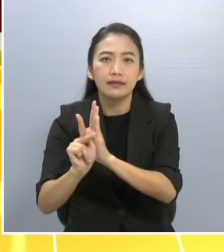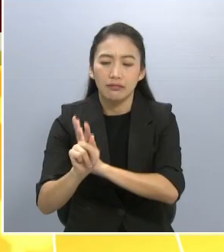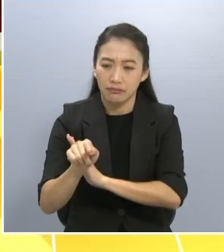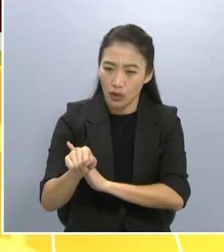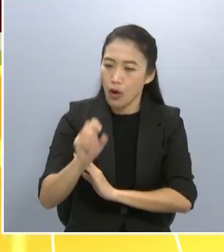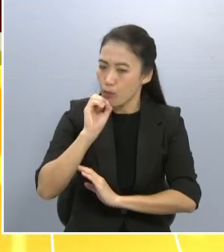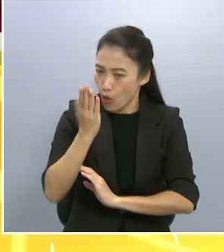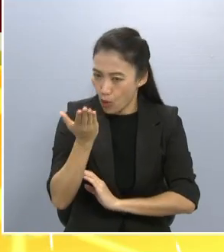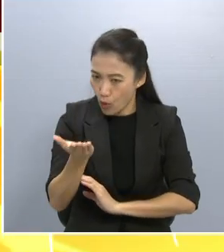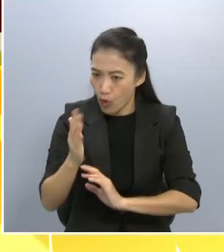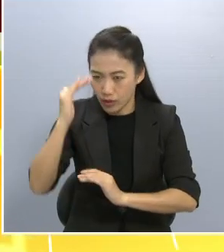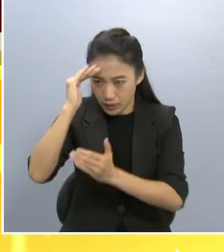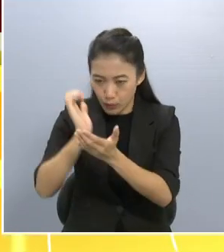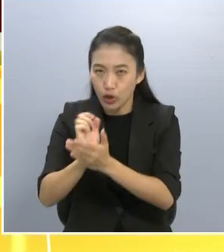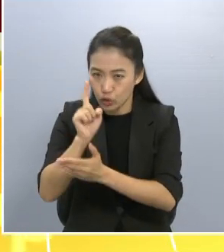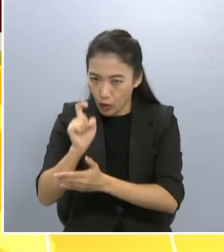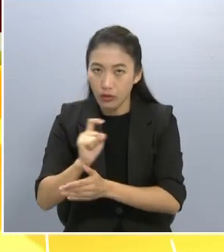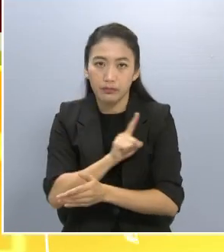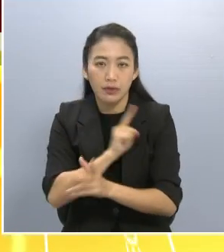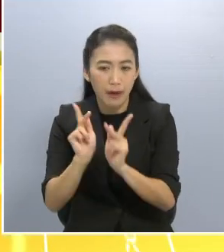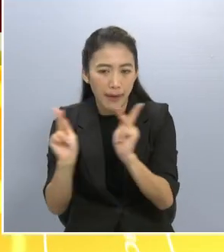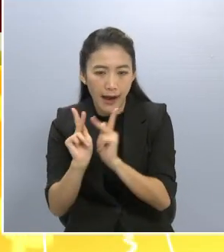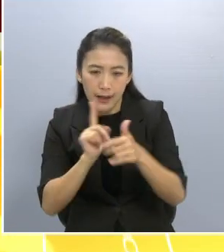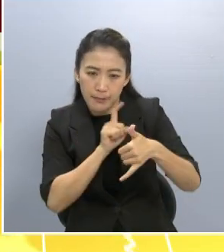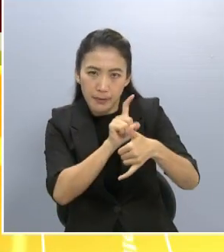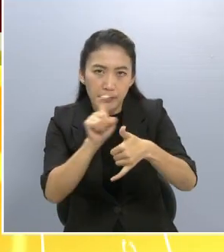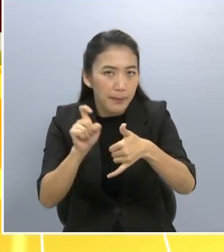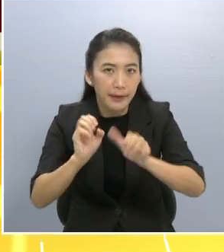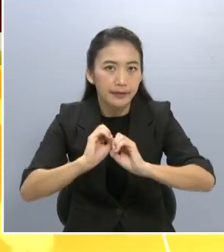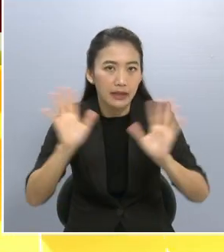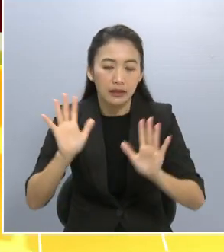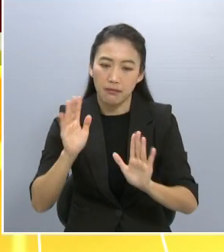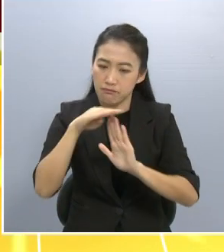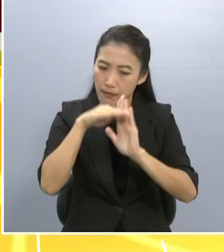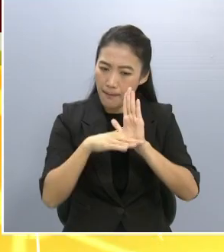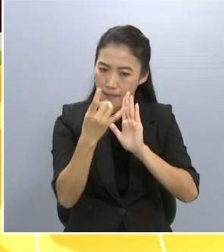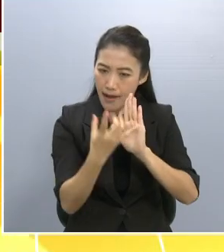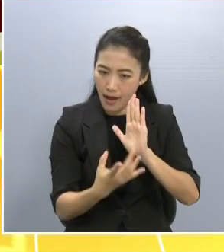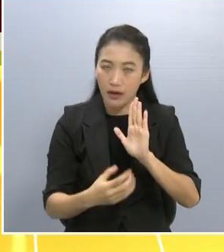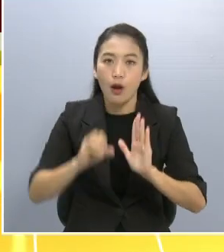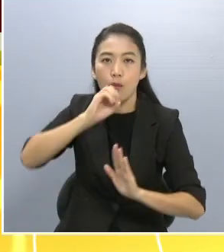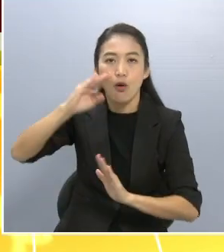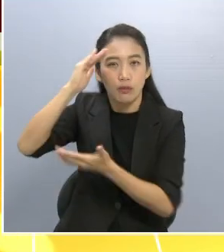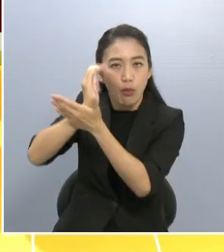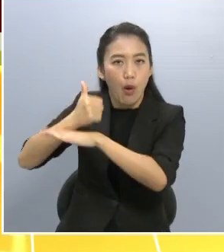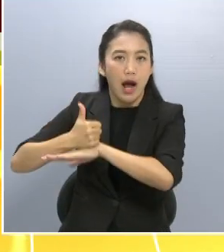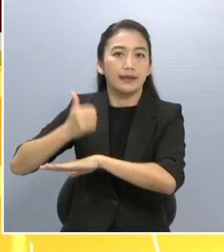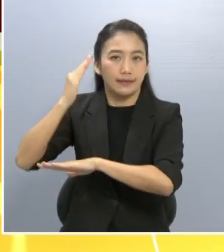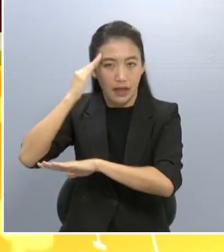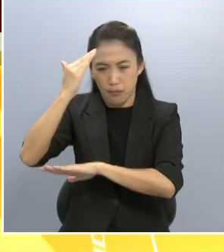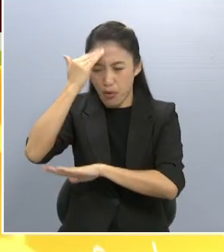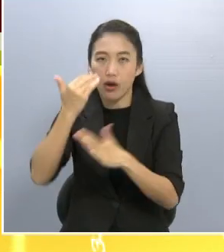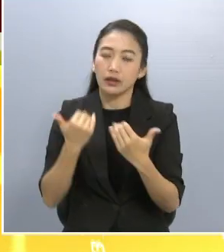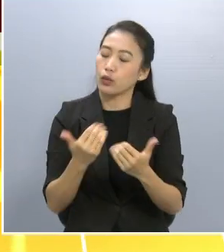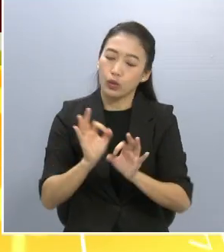กำชับให้คณะกรรมการสอบข้อเท็จจริงเกี่ยวกับเรื่องราวทั้งหมดและรายงานให้ทราบเร็วที่สุดเพราะเป็นเหตุการณ์ที่ทำให้เสียภาพลักษณ์ของ